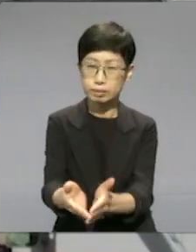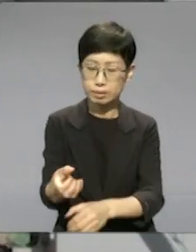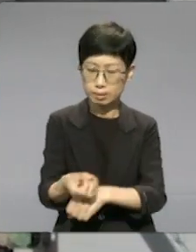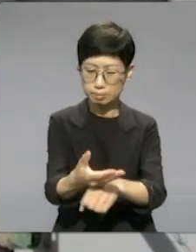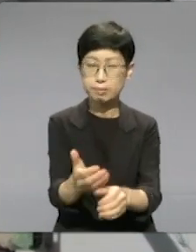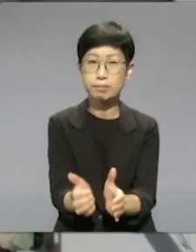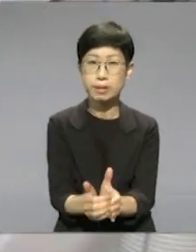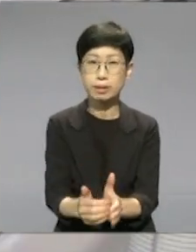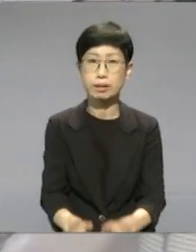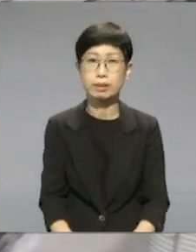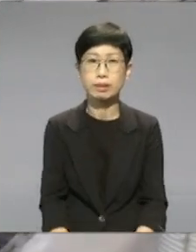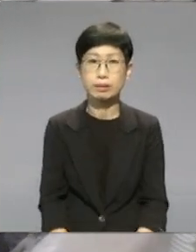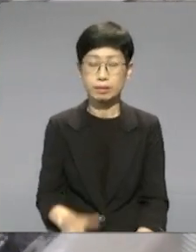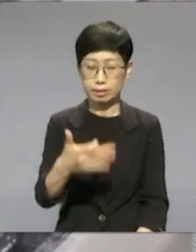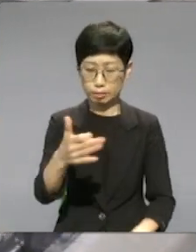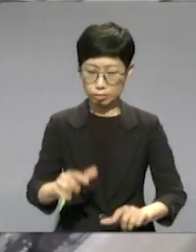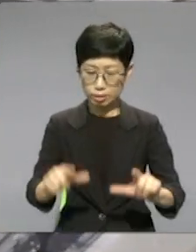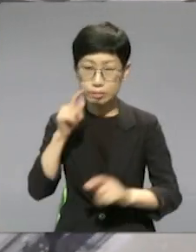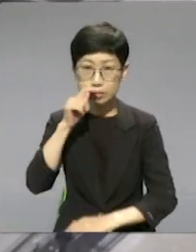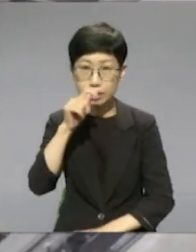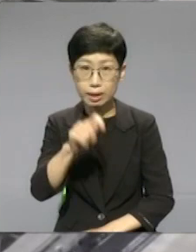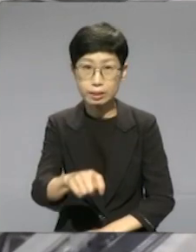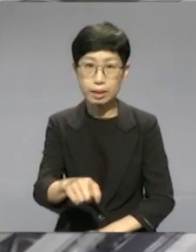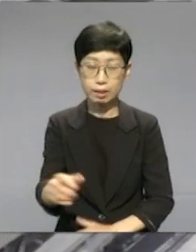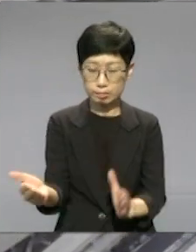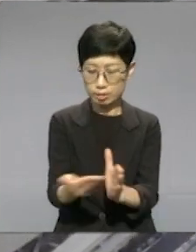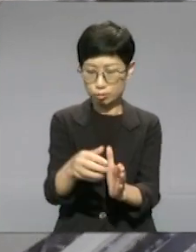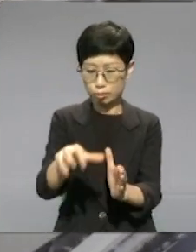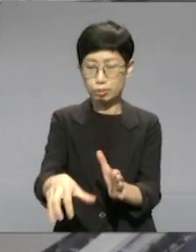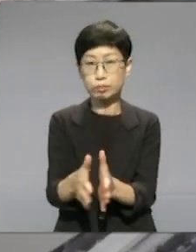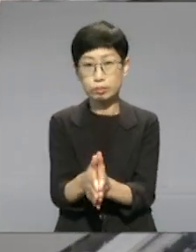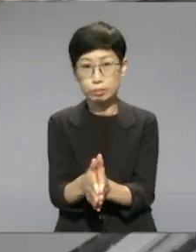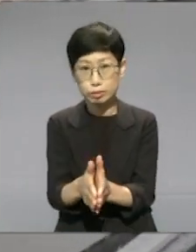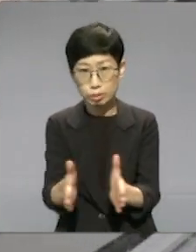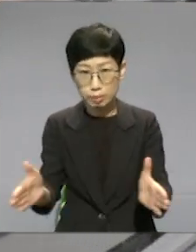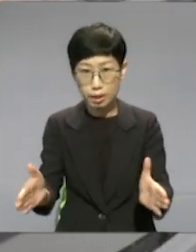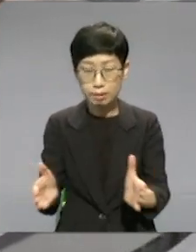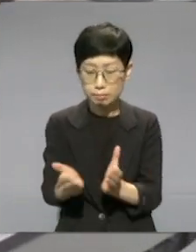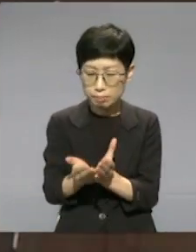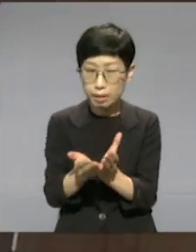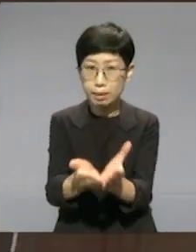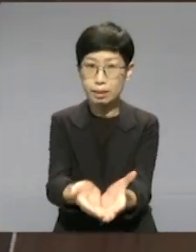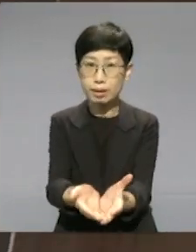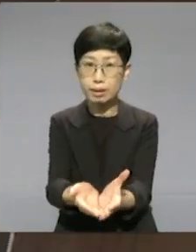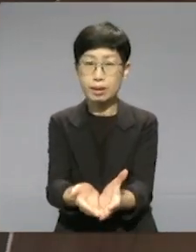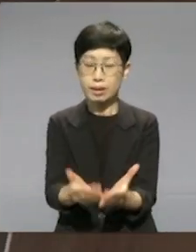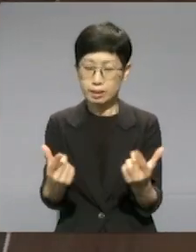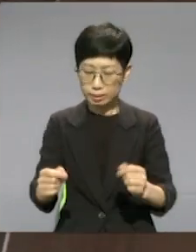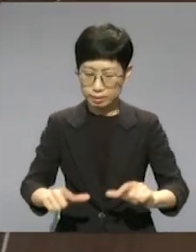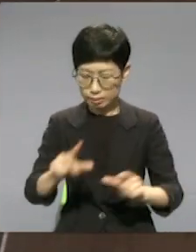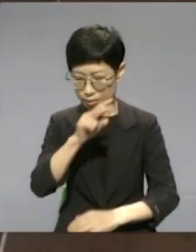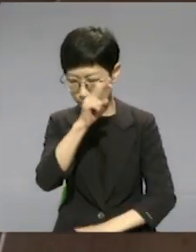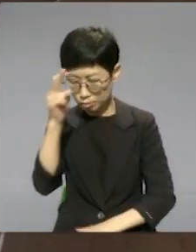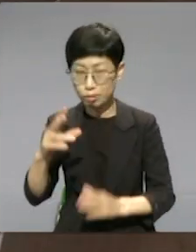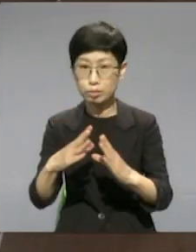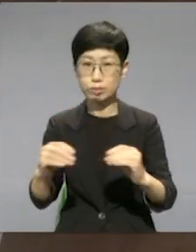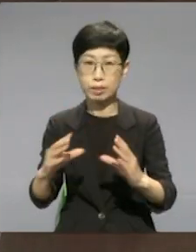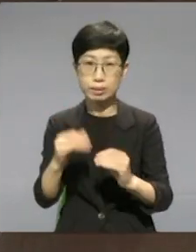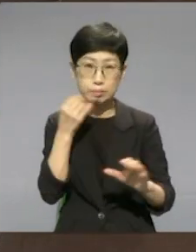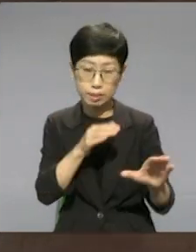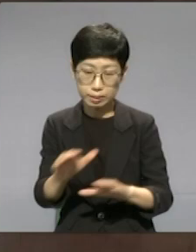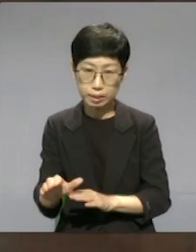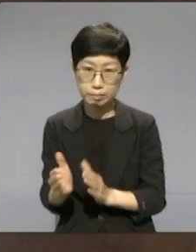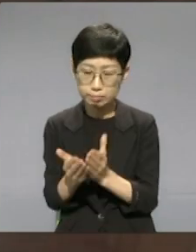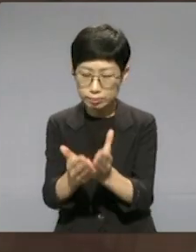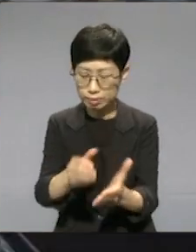확인됐습니다 현지 시간 19일 우크라이나 오데사에서 출항한 팔라우 선적 화물선이 같은 날 오후 루마니아 해역에